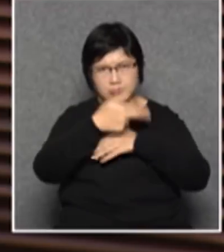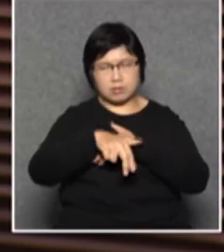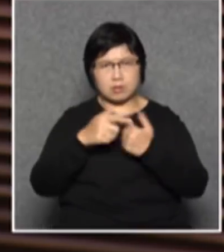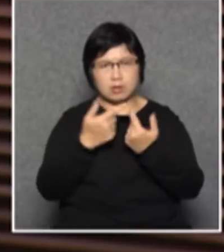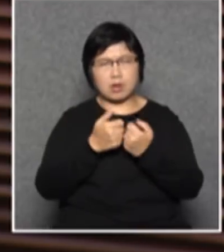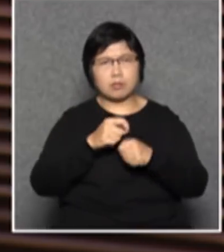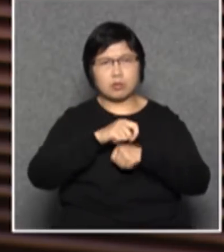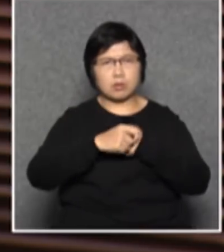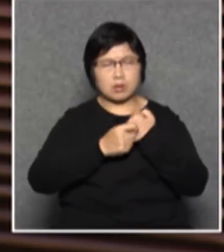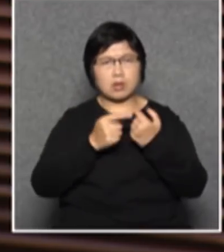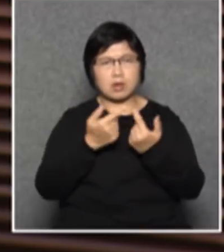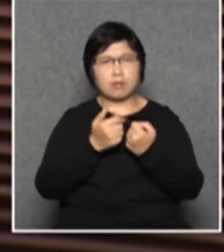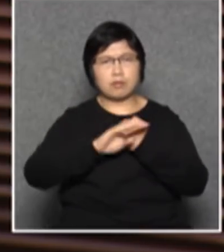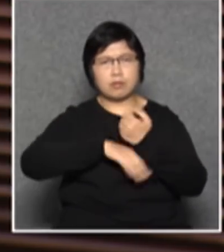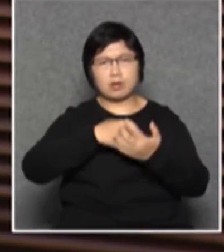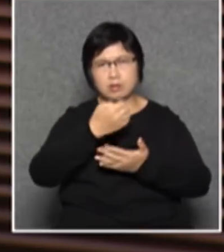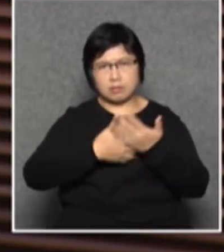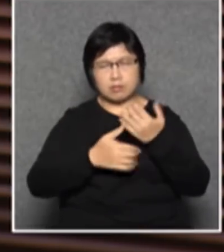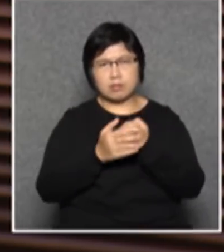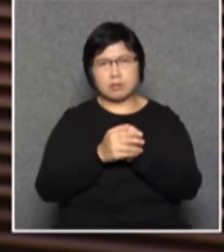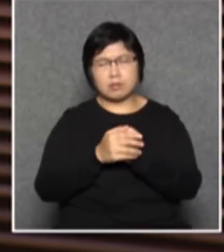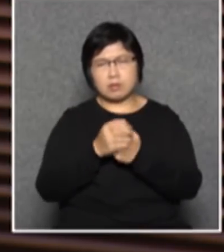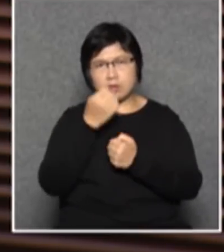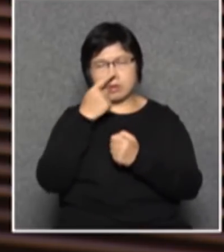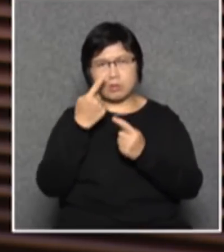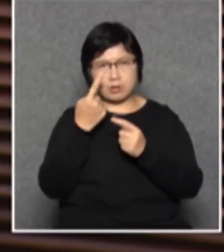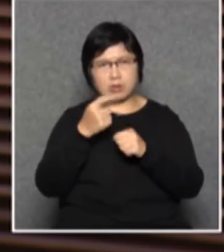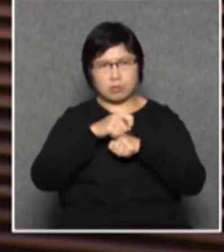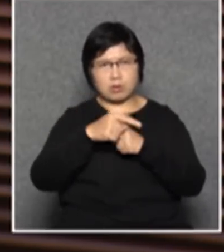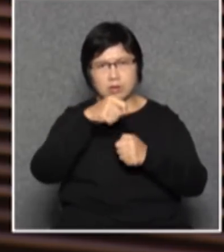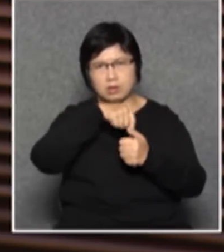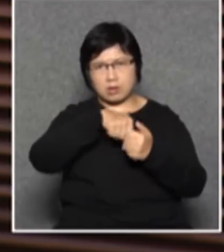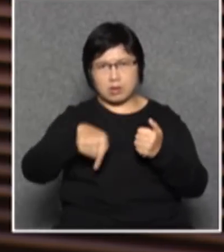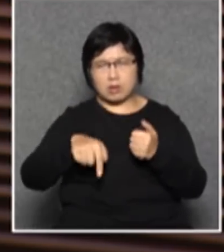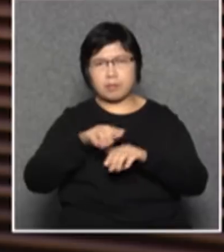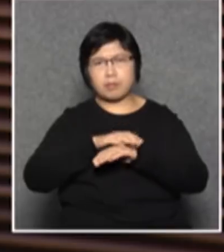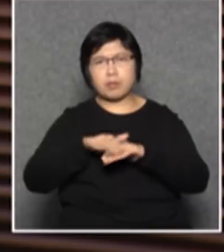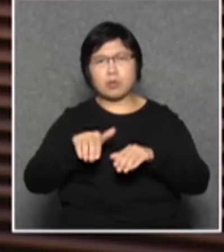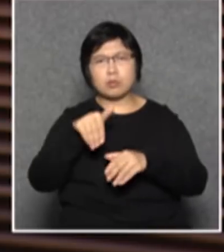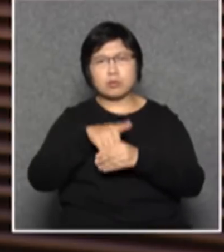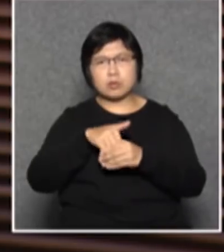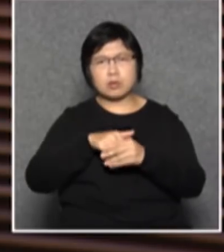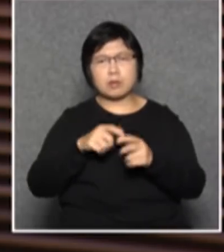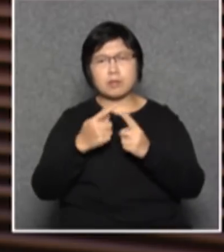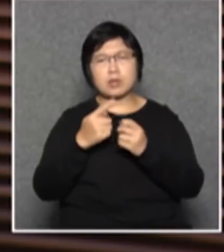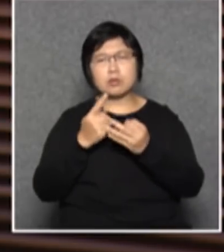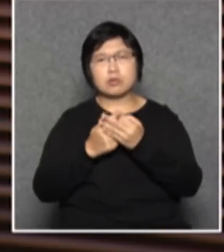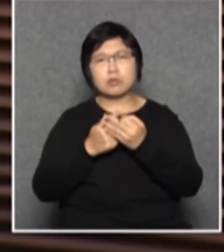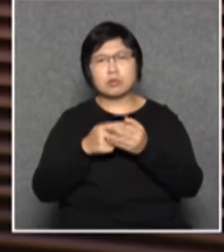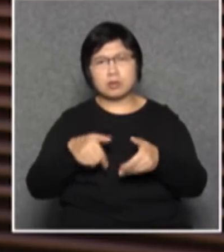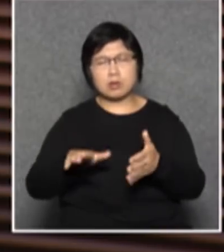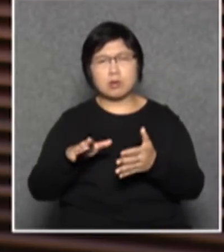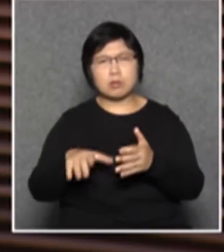法，香港在一國之下走普選的民主路，法理依據是來自基本